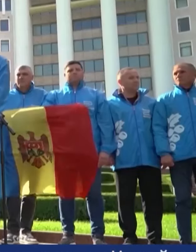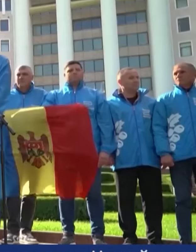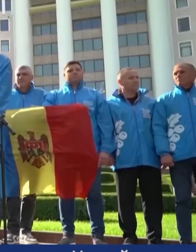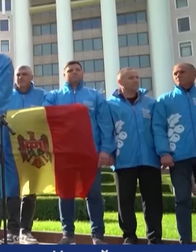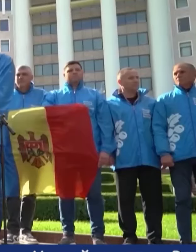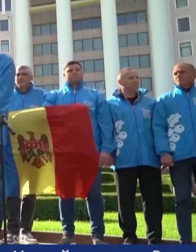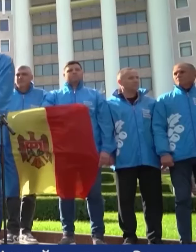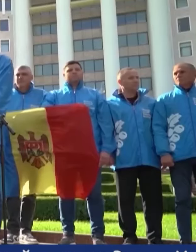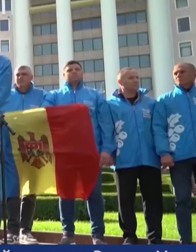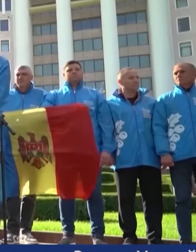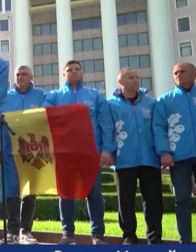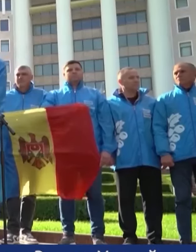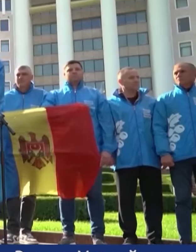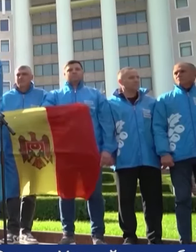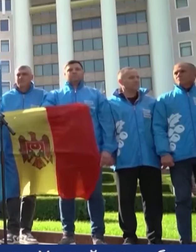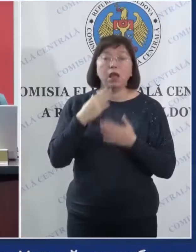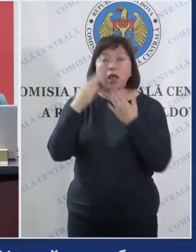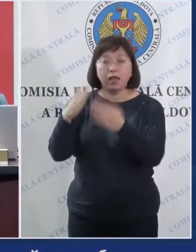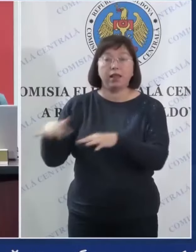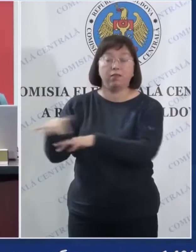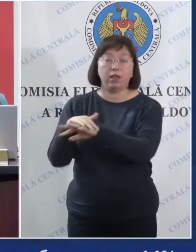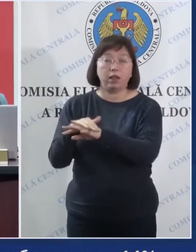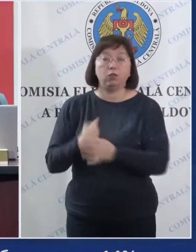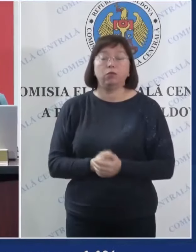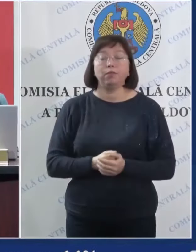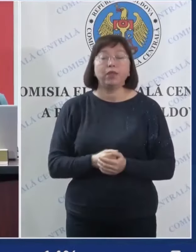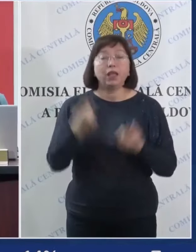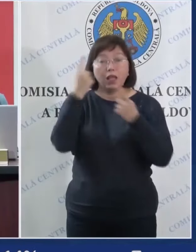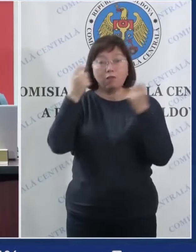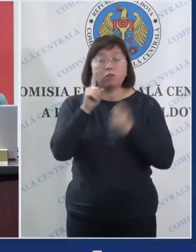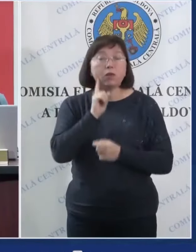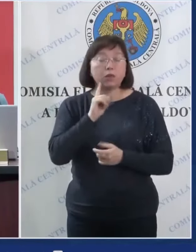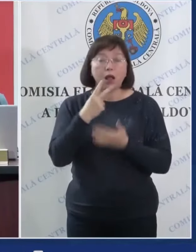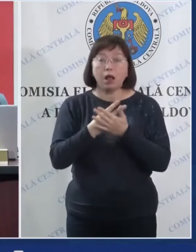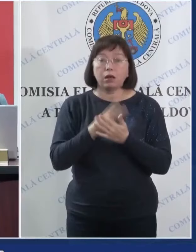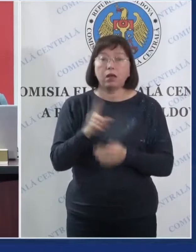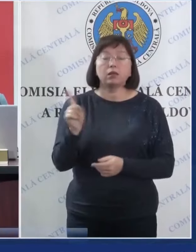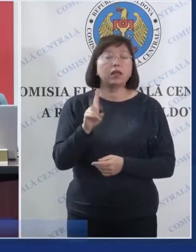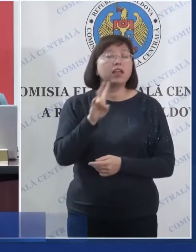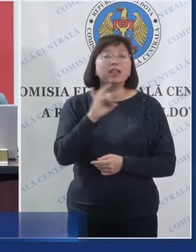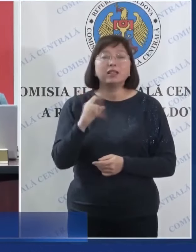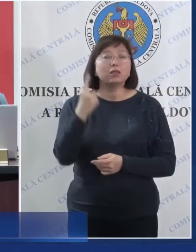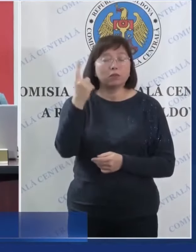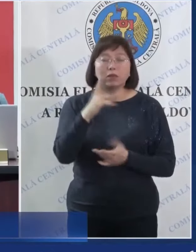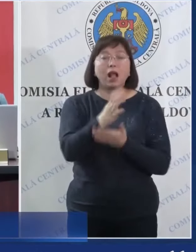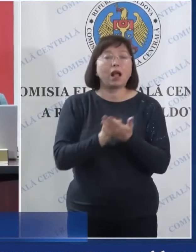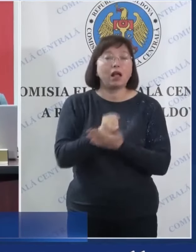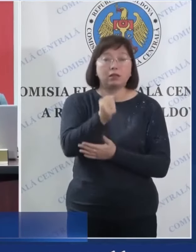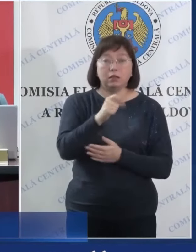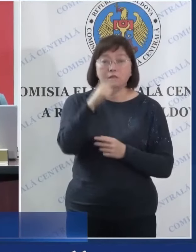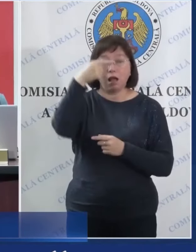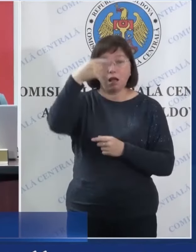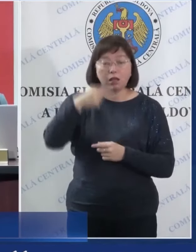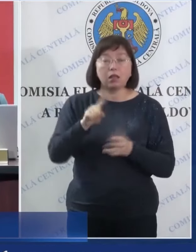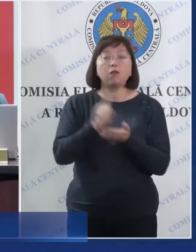aproximativ 14% din sufragei. Informațiile preliminare arată că nici unul din cei 11 candidați,